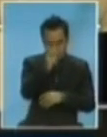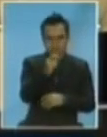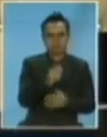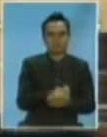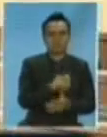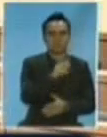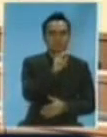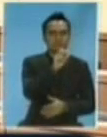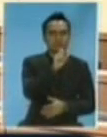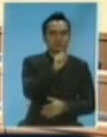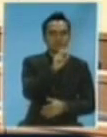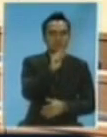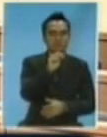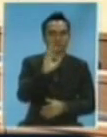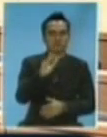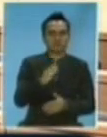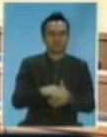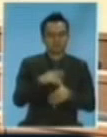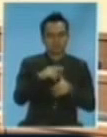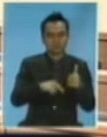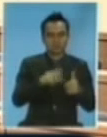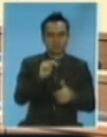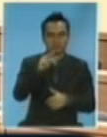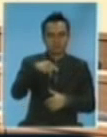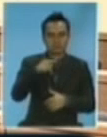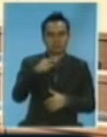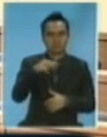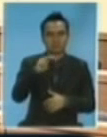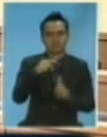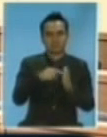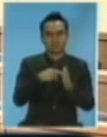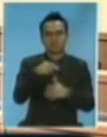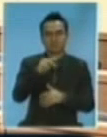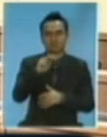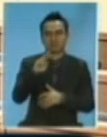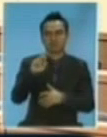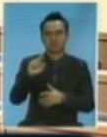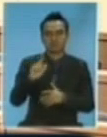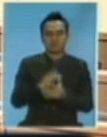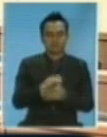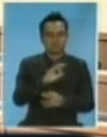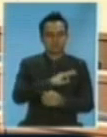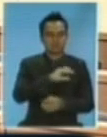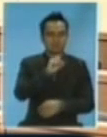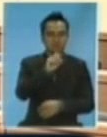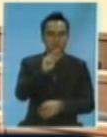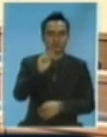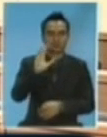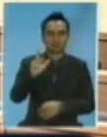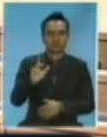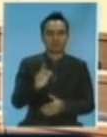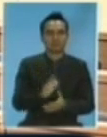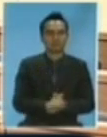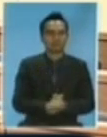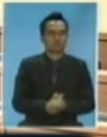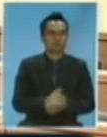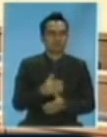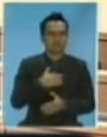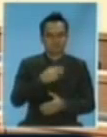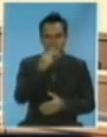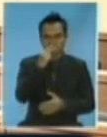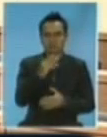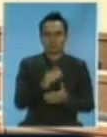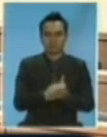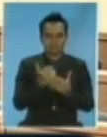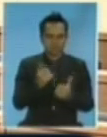ากับว่าคดีทุกคดีนั้นจะไปจบที่ศาลชั้นอุทธรณ์ทำให้ในประเด็นนี้นะคะกรรมาธิการได้ใช้เวลาการอภิปรายนานกว่า1ชั่วโมงค่ะเนื่อง